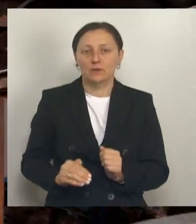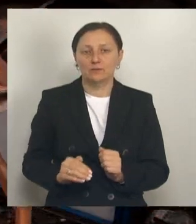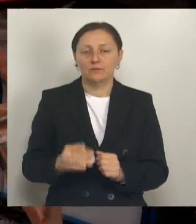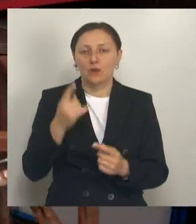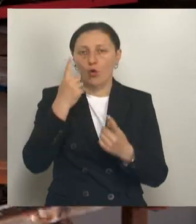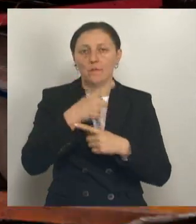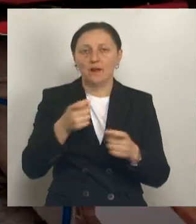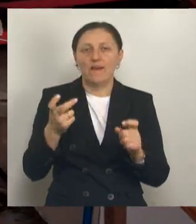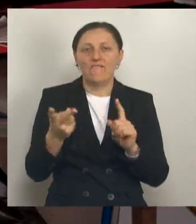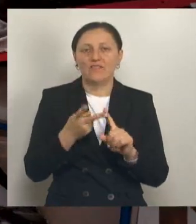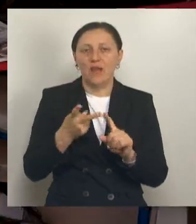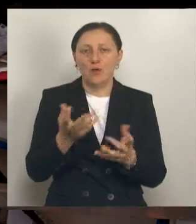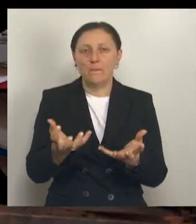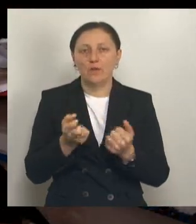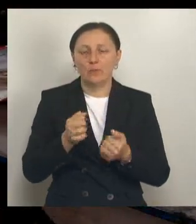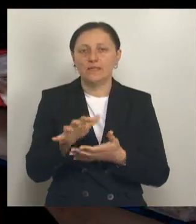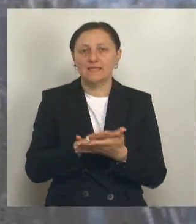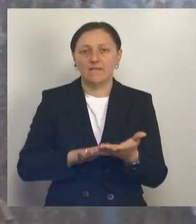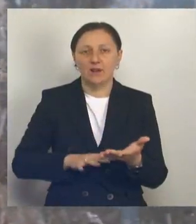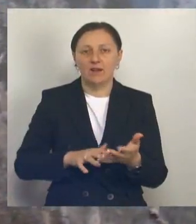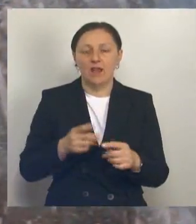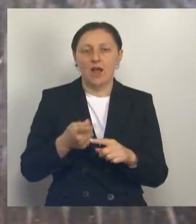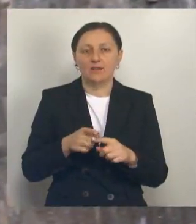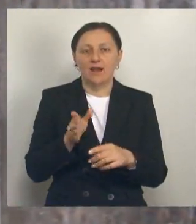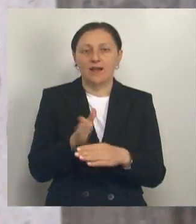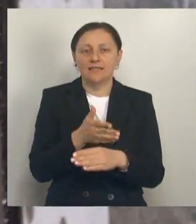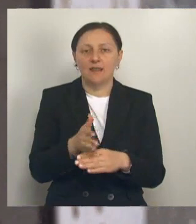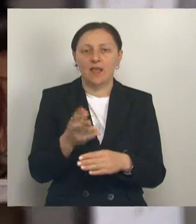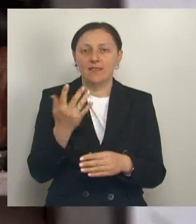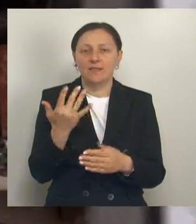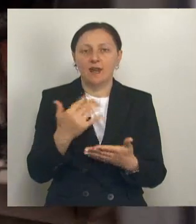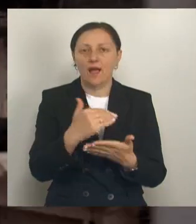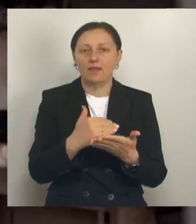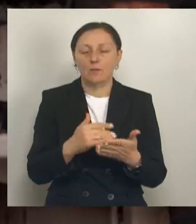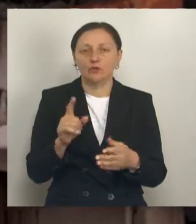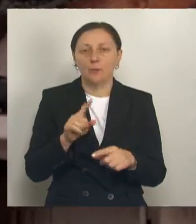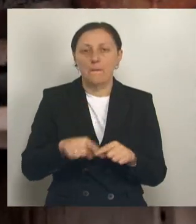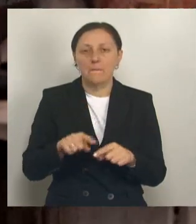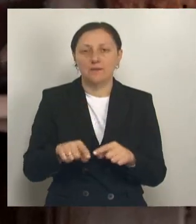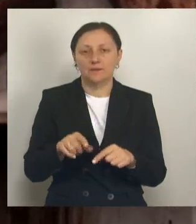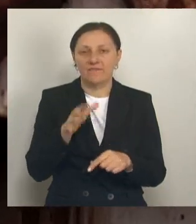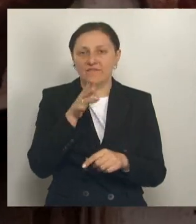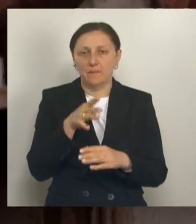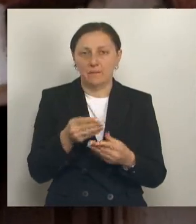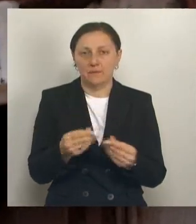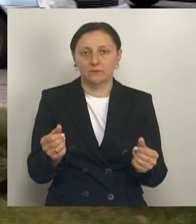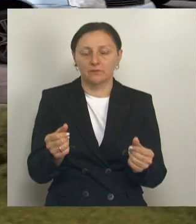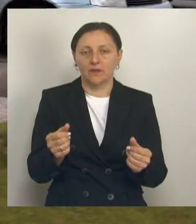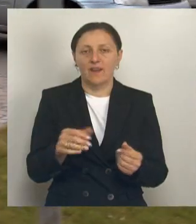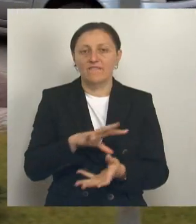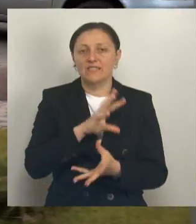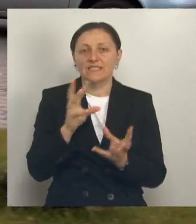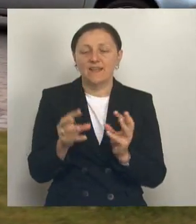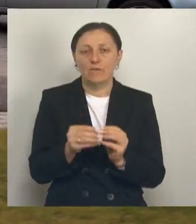второго приема заявок процедуру разделили на несколько этапов чтобы ускорить все процессы напомним всего на компенсацию ущерба